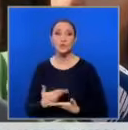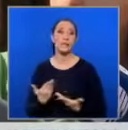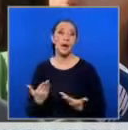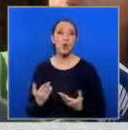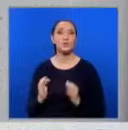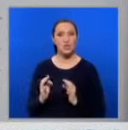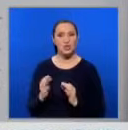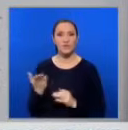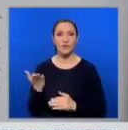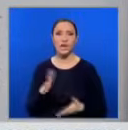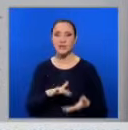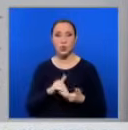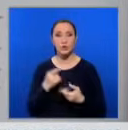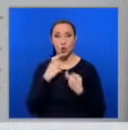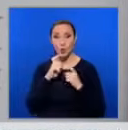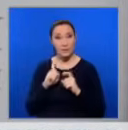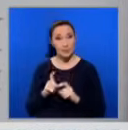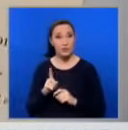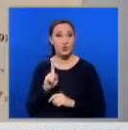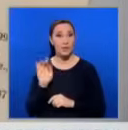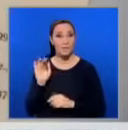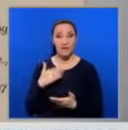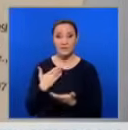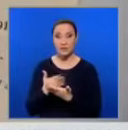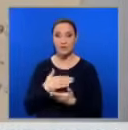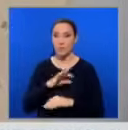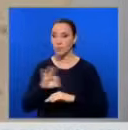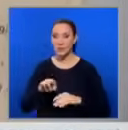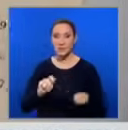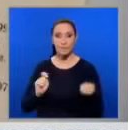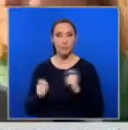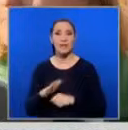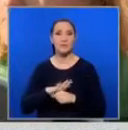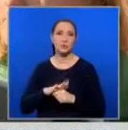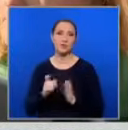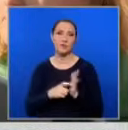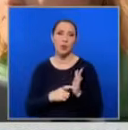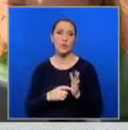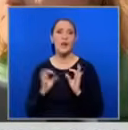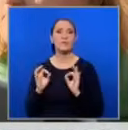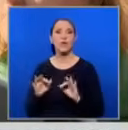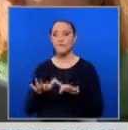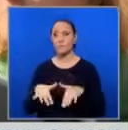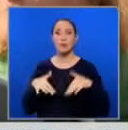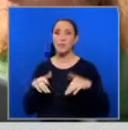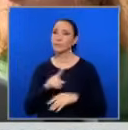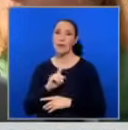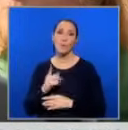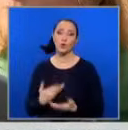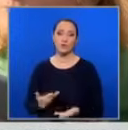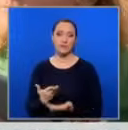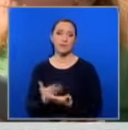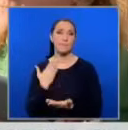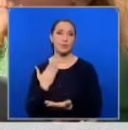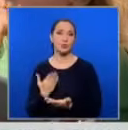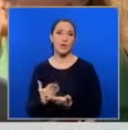на тази коалиция. Той коментира още, че не би внесъл свой проект за промени в основния закон. В такъв парламент не мога да внеса